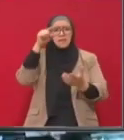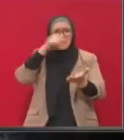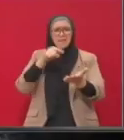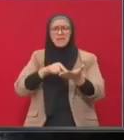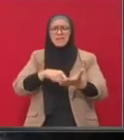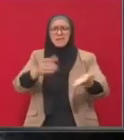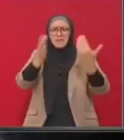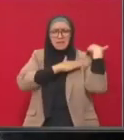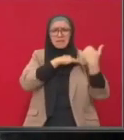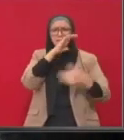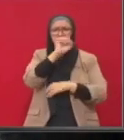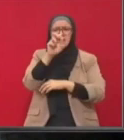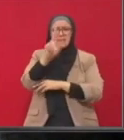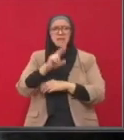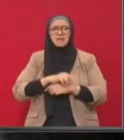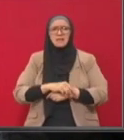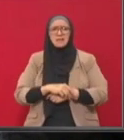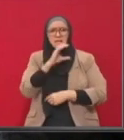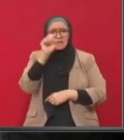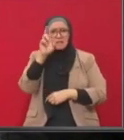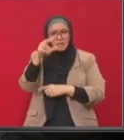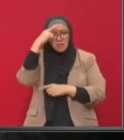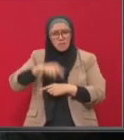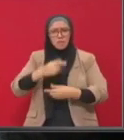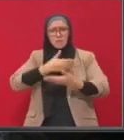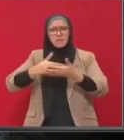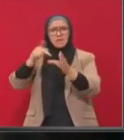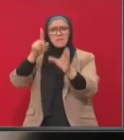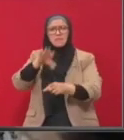anak peserta social responsibility